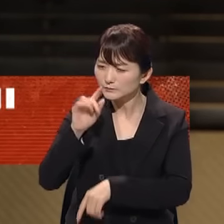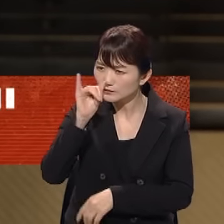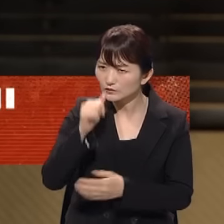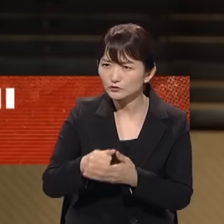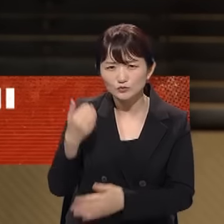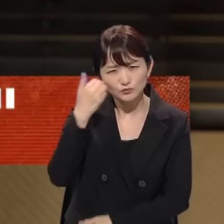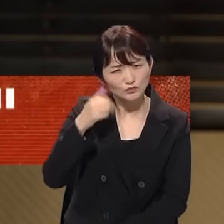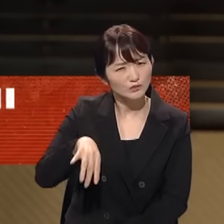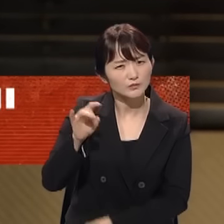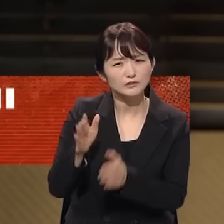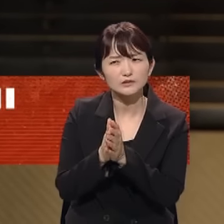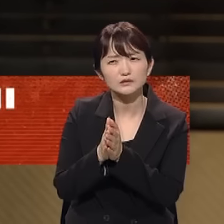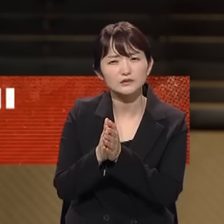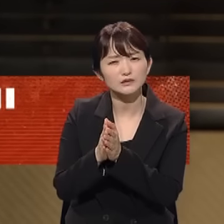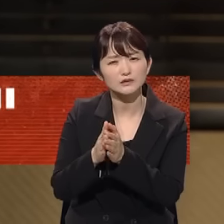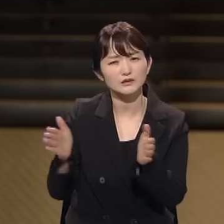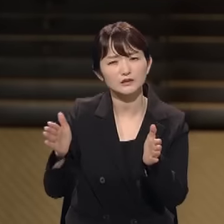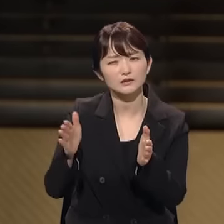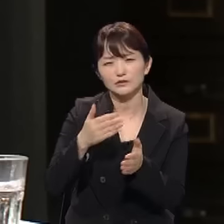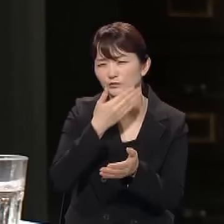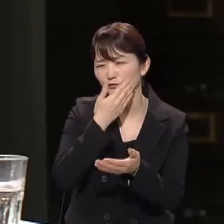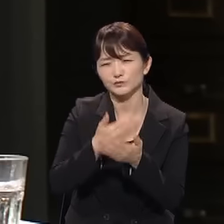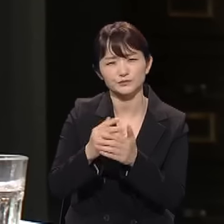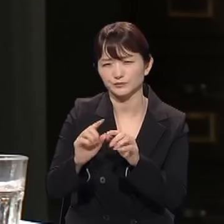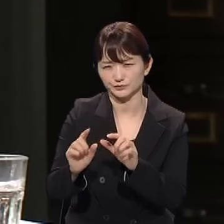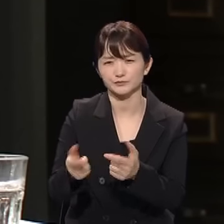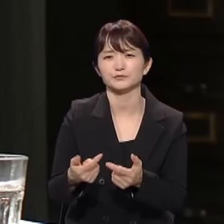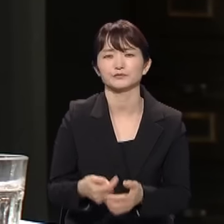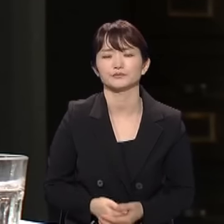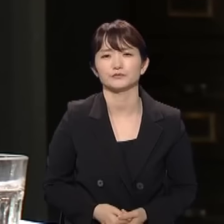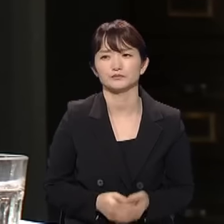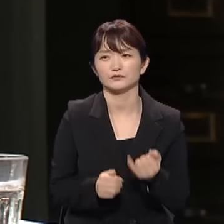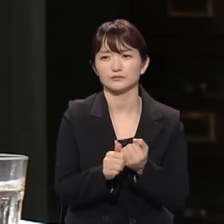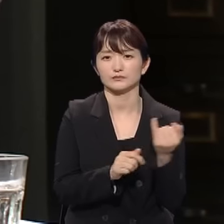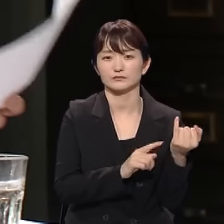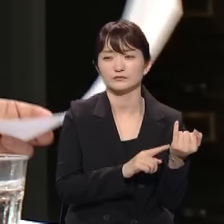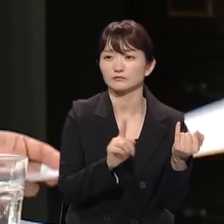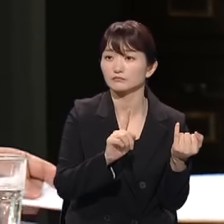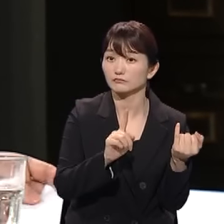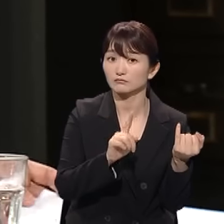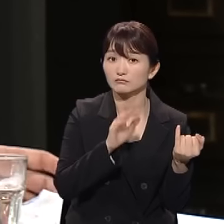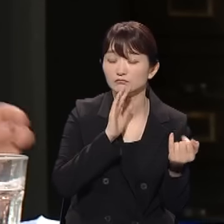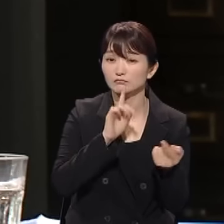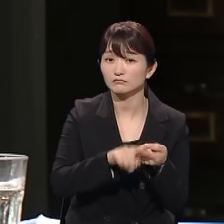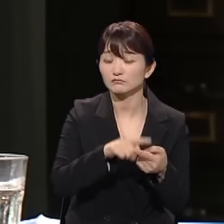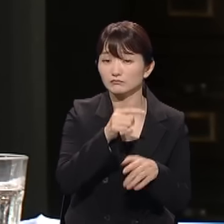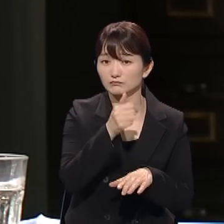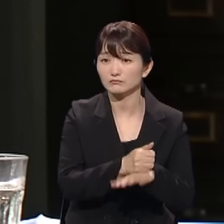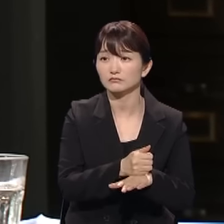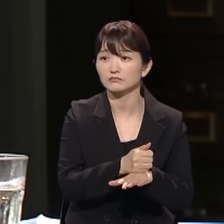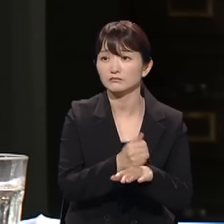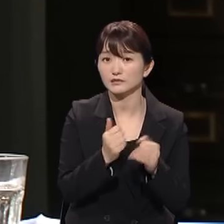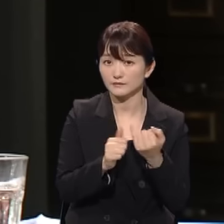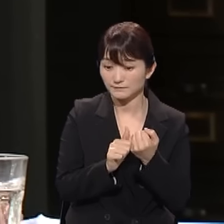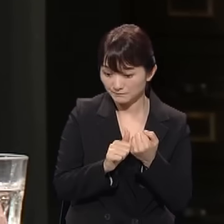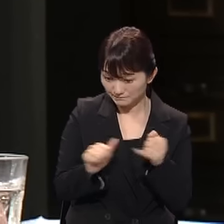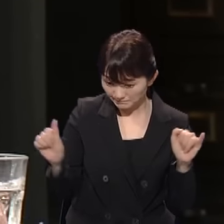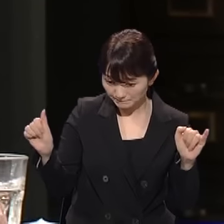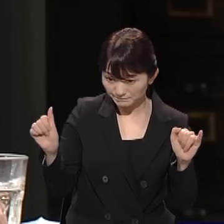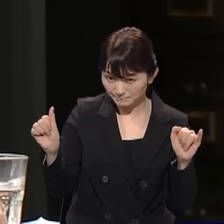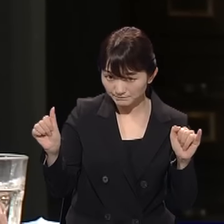먼저 시작했는지가 문제가 아닌 상황 같습니다. 그러니까요. 자, 이 아내분은 지금 당연히 뭐 어떻게 보면 당연한 결과겠지만 이혼을